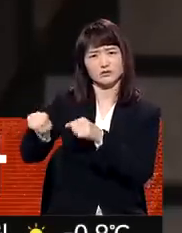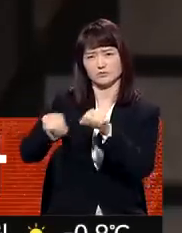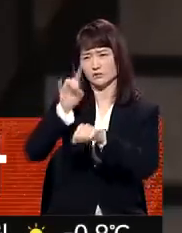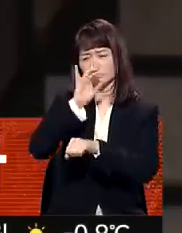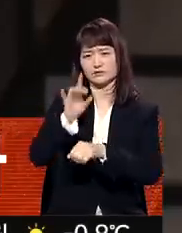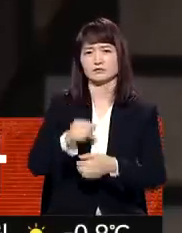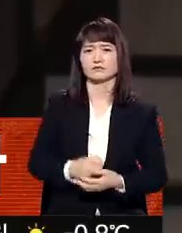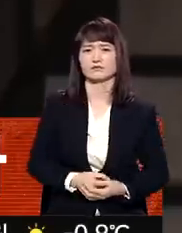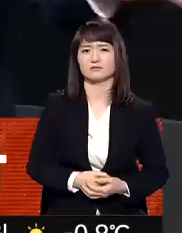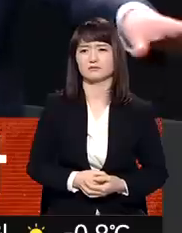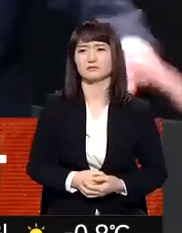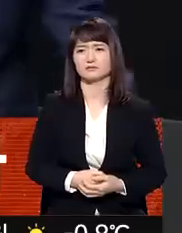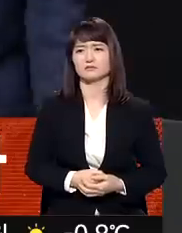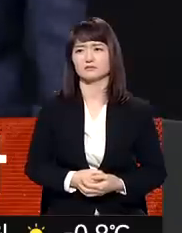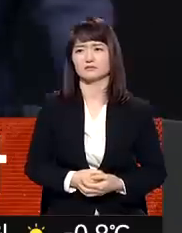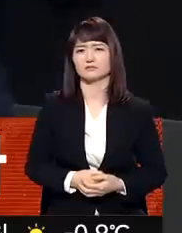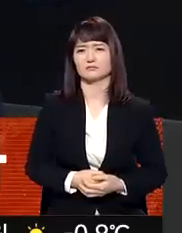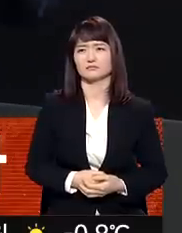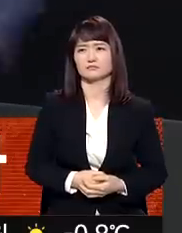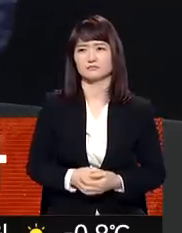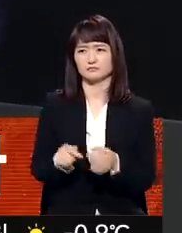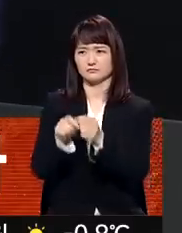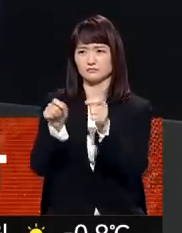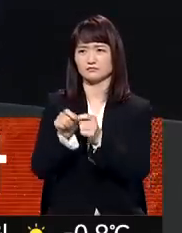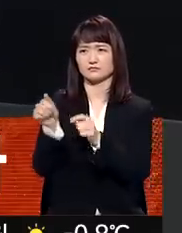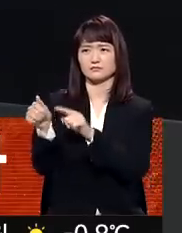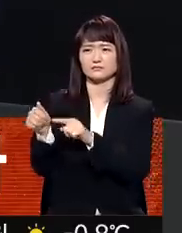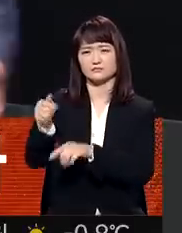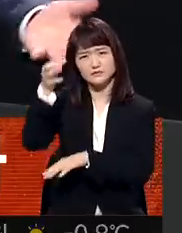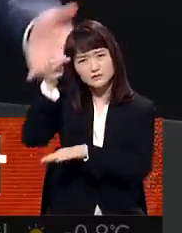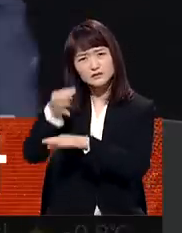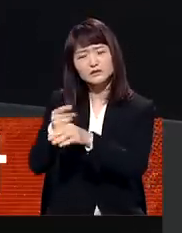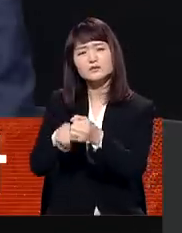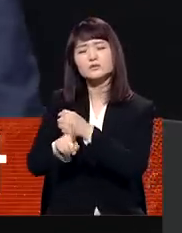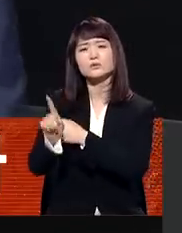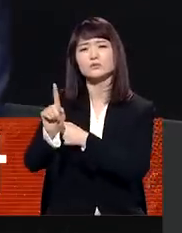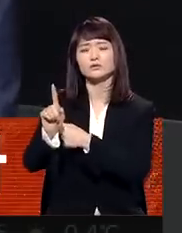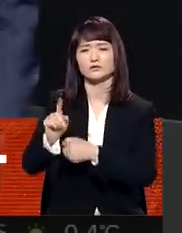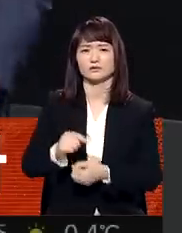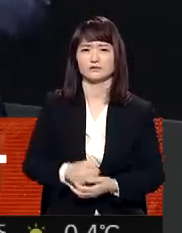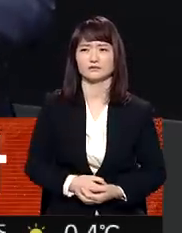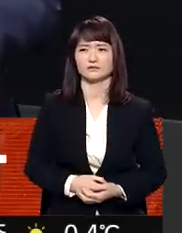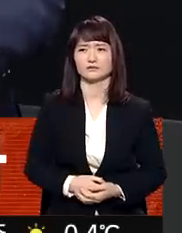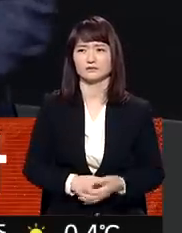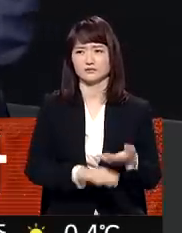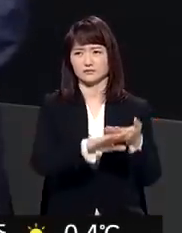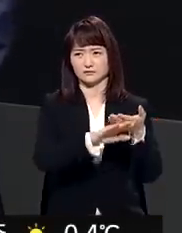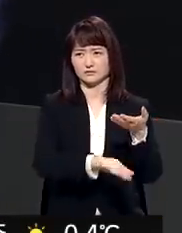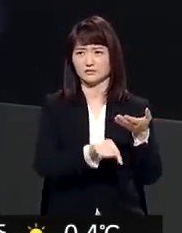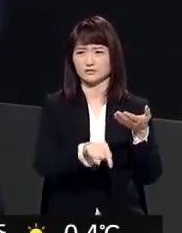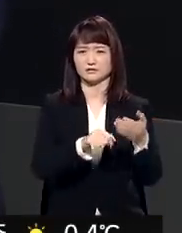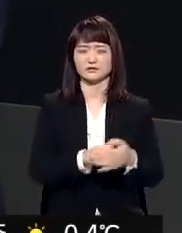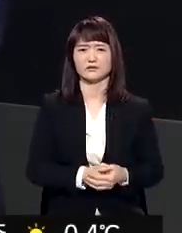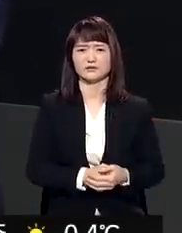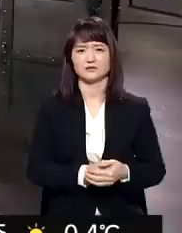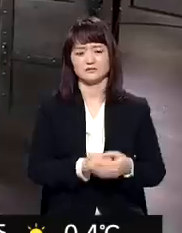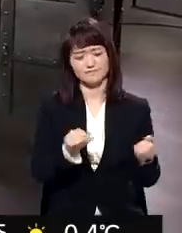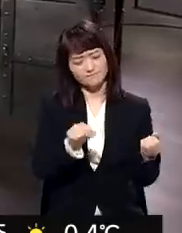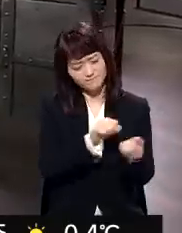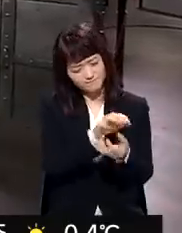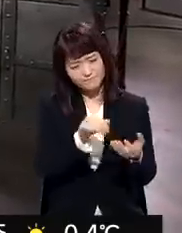여러분들도 여러분들도 팀장님이 왜 사과를 하세요 그러시고 계십니다 후배들이 그렇게 하는 것에 대해서